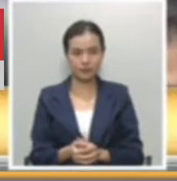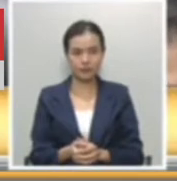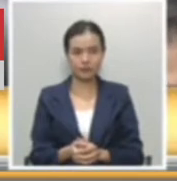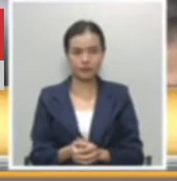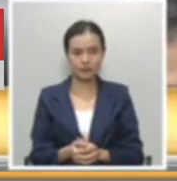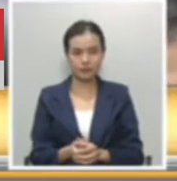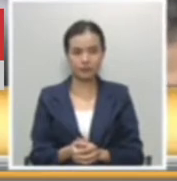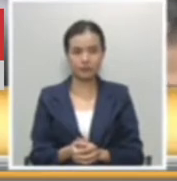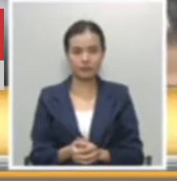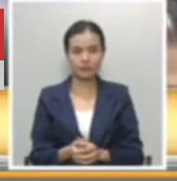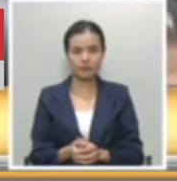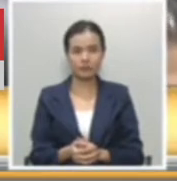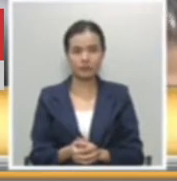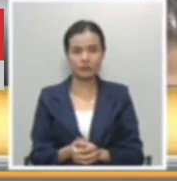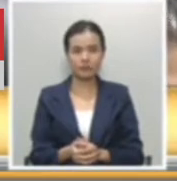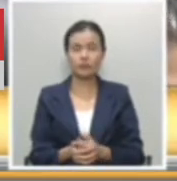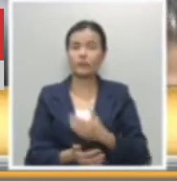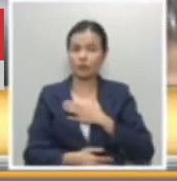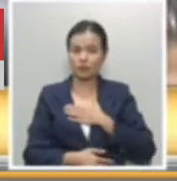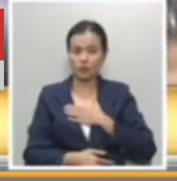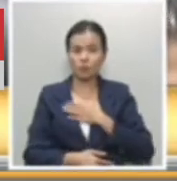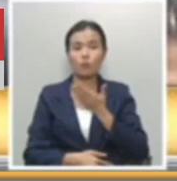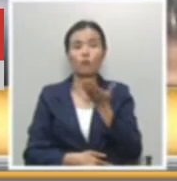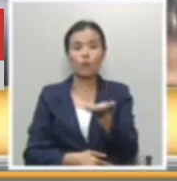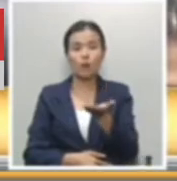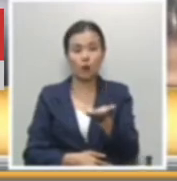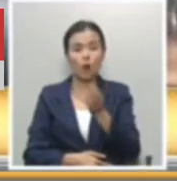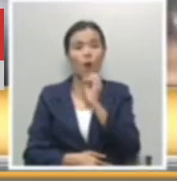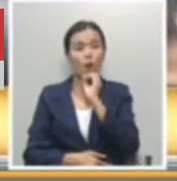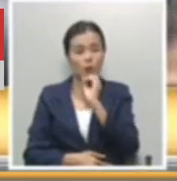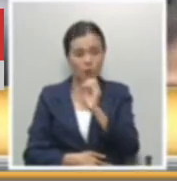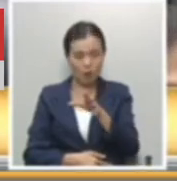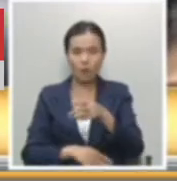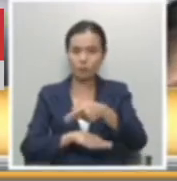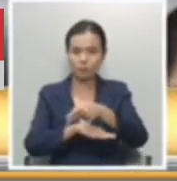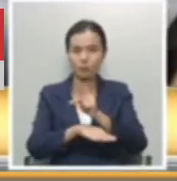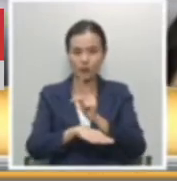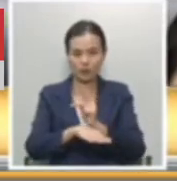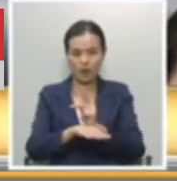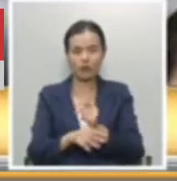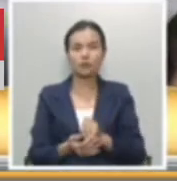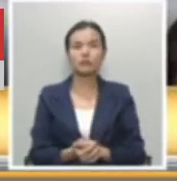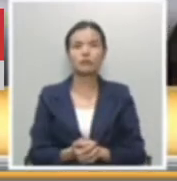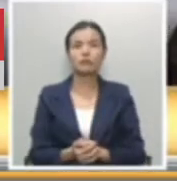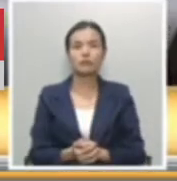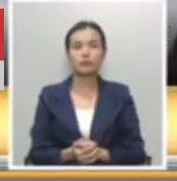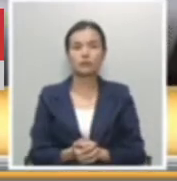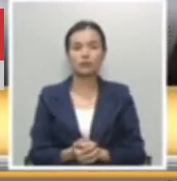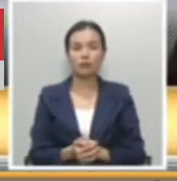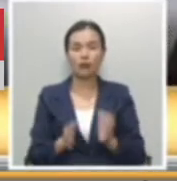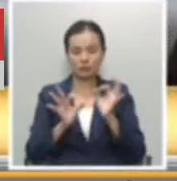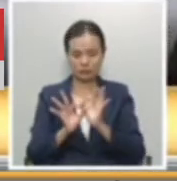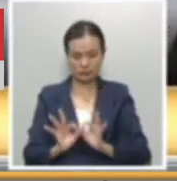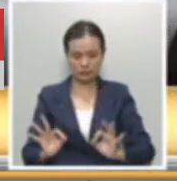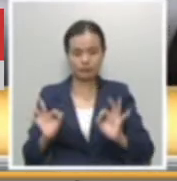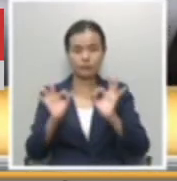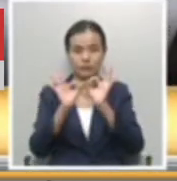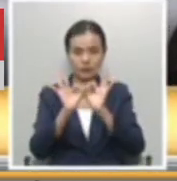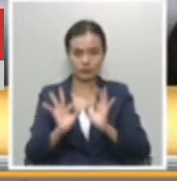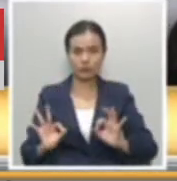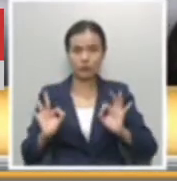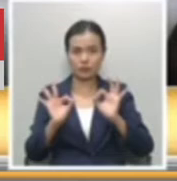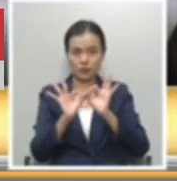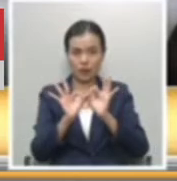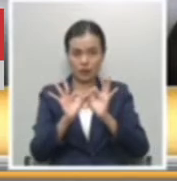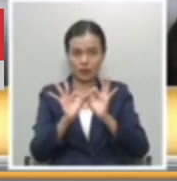ต่อไปครับกระผมจะขออนุญาตกราบเรียนท่านประธานครับถึงปัจจัยสำคัญที่